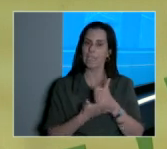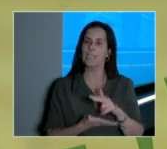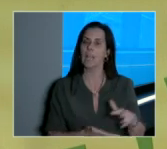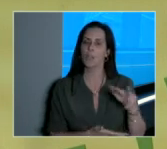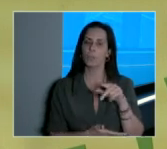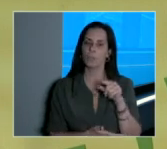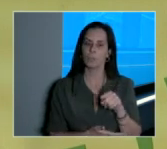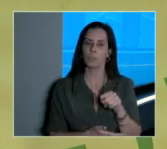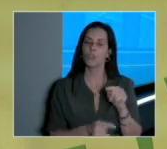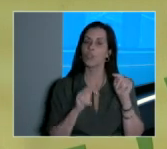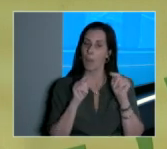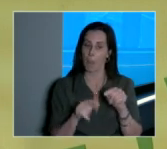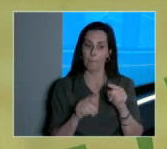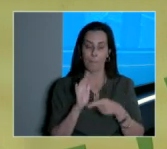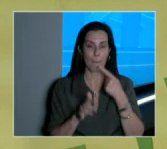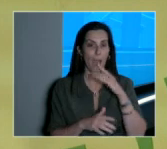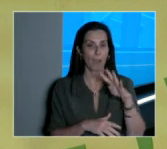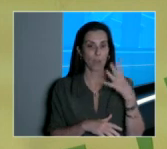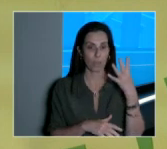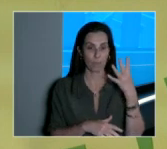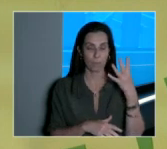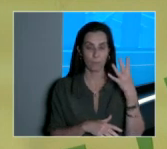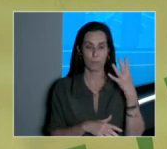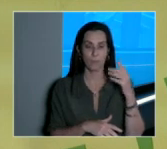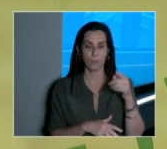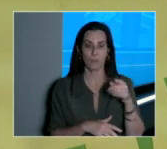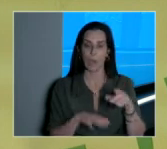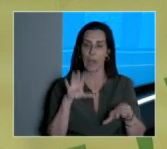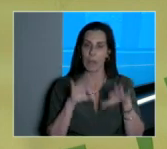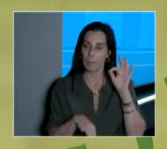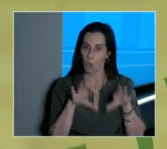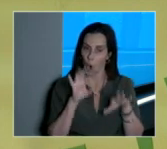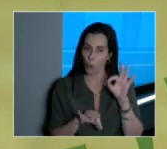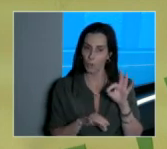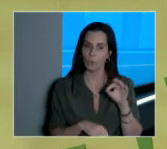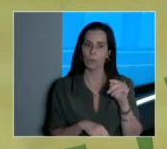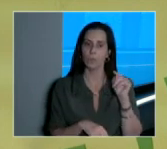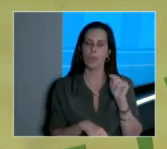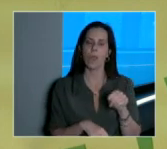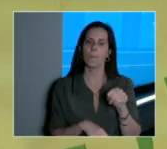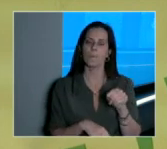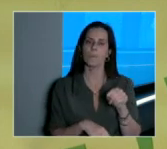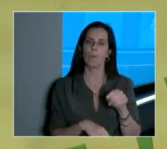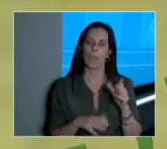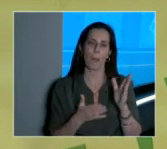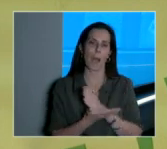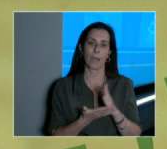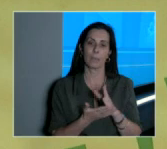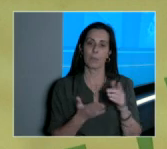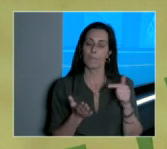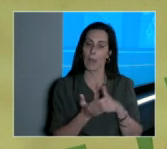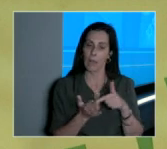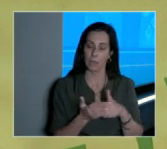הציבור שבאים גם פעם בארבע שנים מקסימום לבחירת הציבור, הם נציגיהם הריבון.